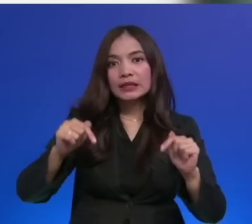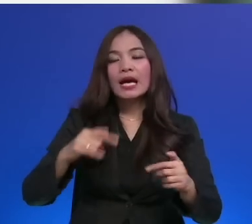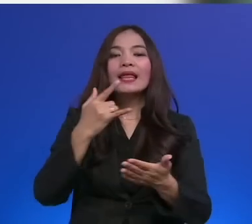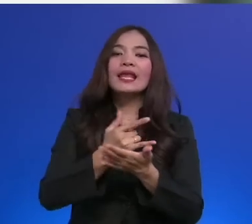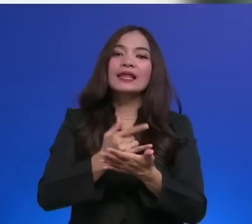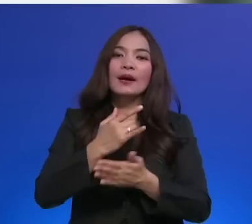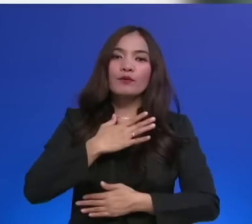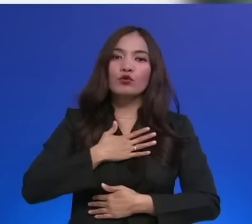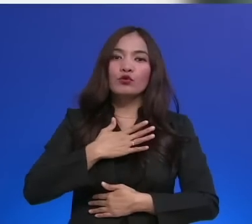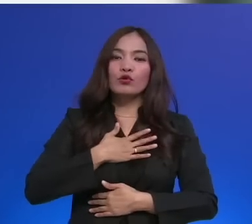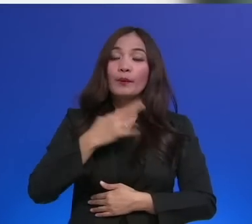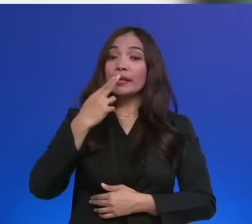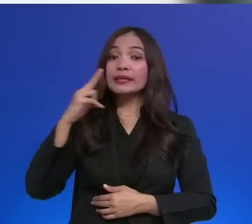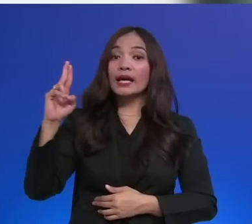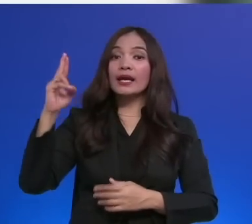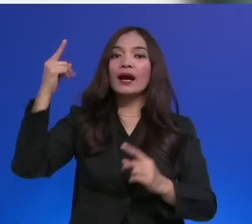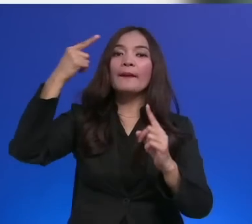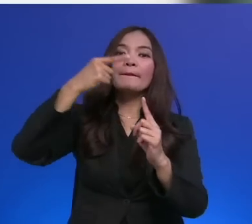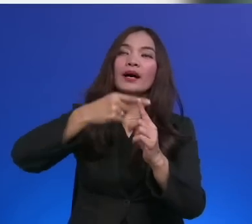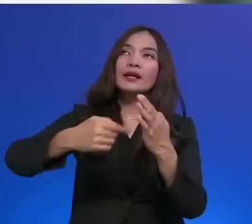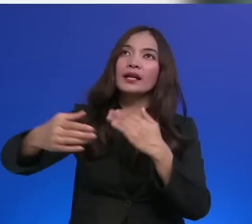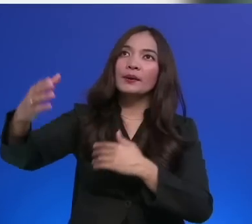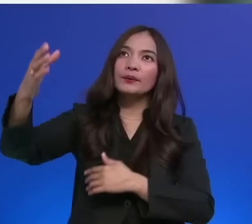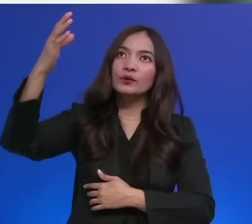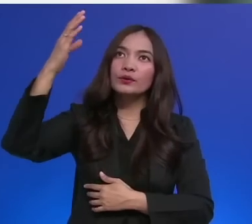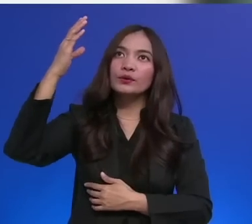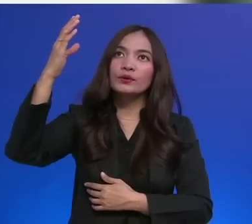tetap ku percaya padamu.